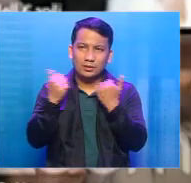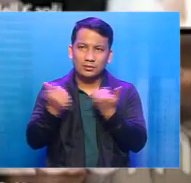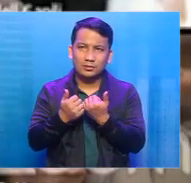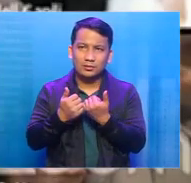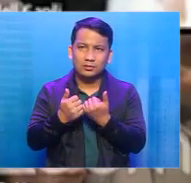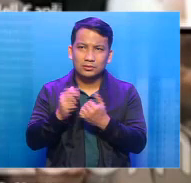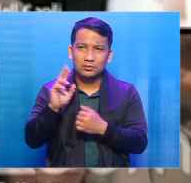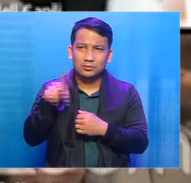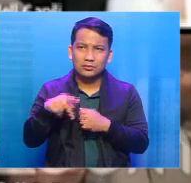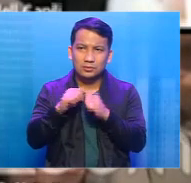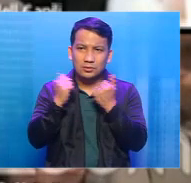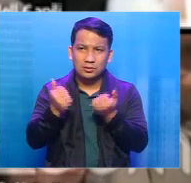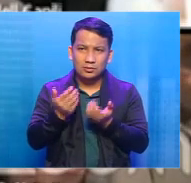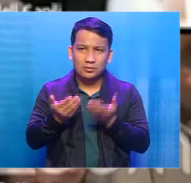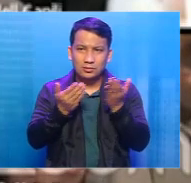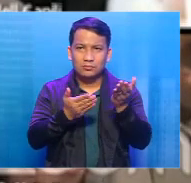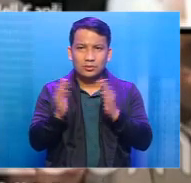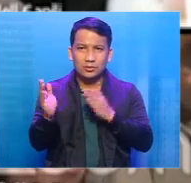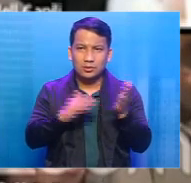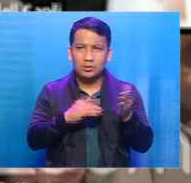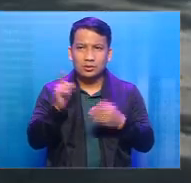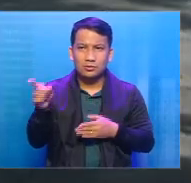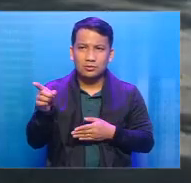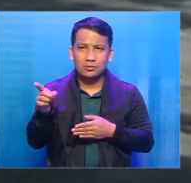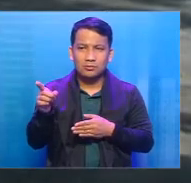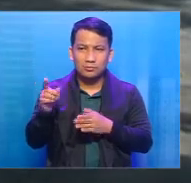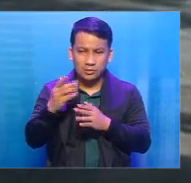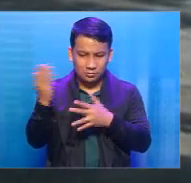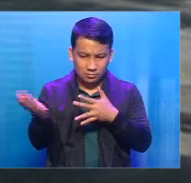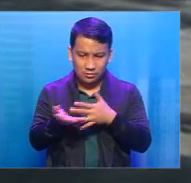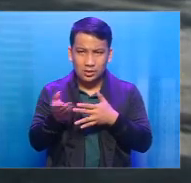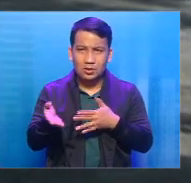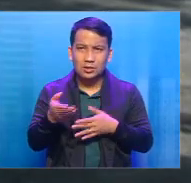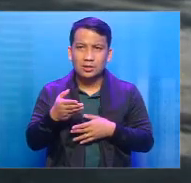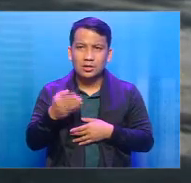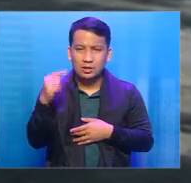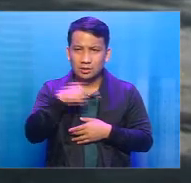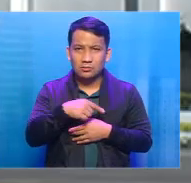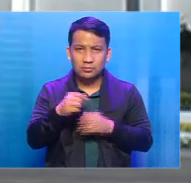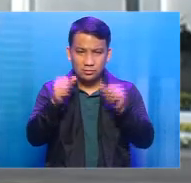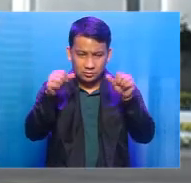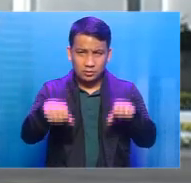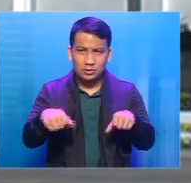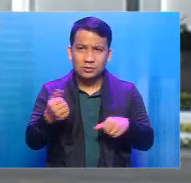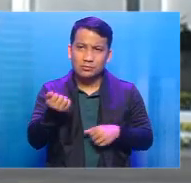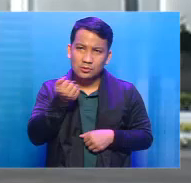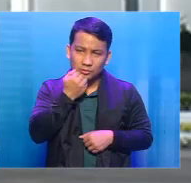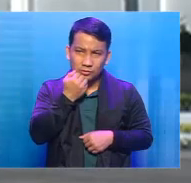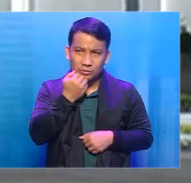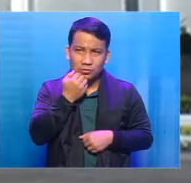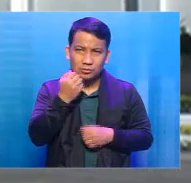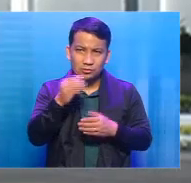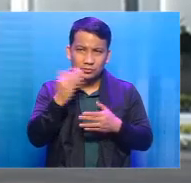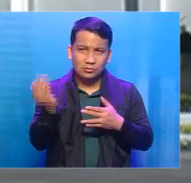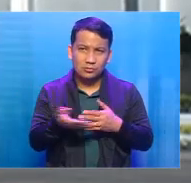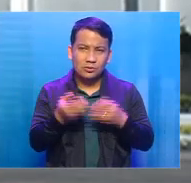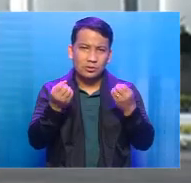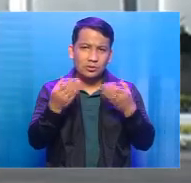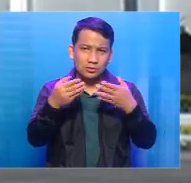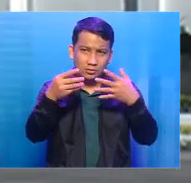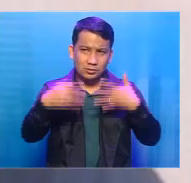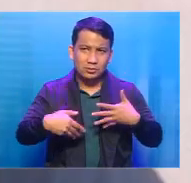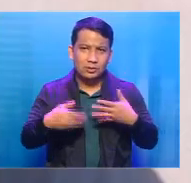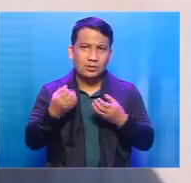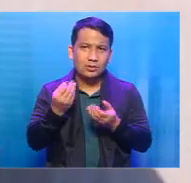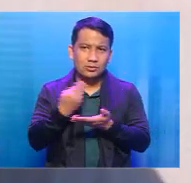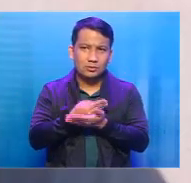UP alumni na magsampa ng kasong cyber libel sa AFP personnel na nagpakalat ng maling impormasyon. Sa dami-dami ng